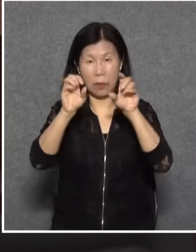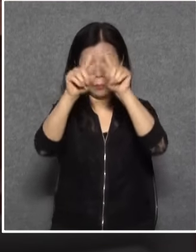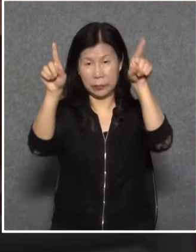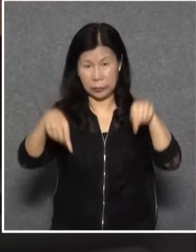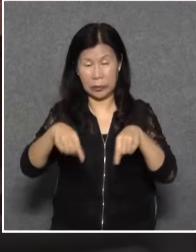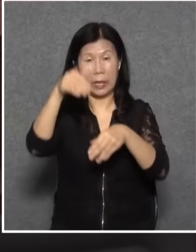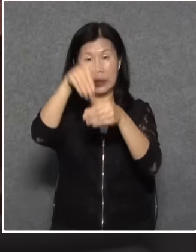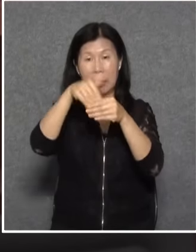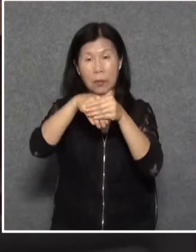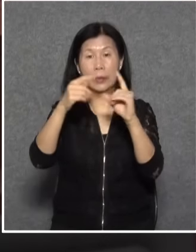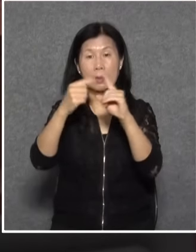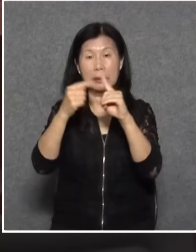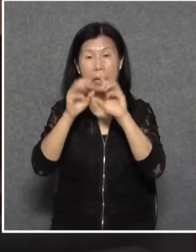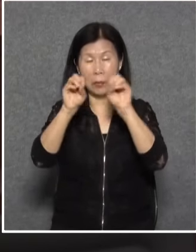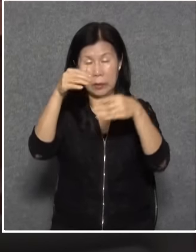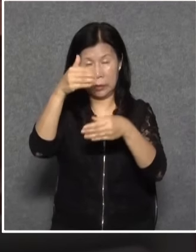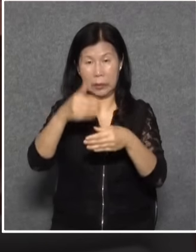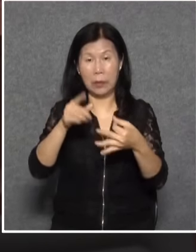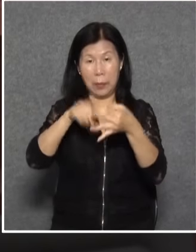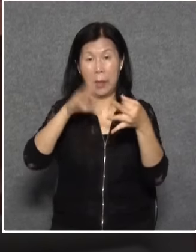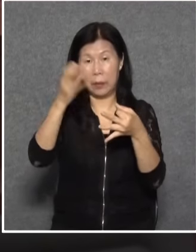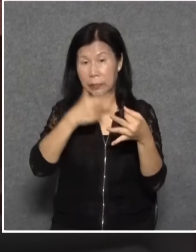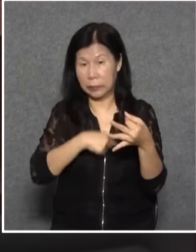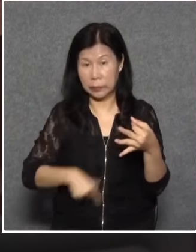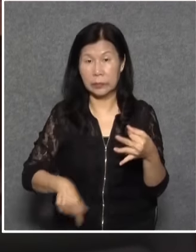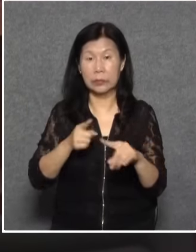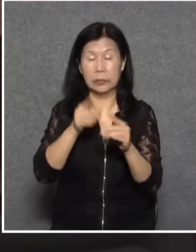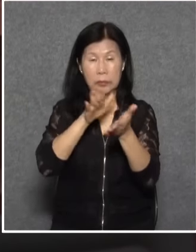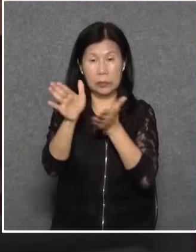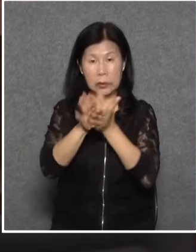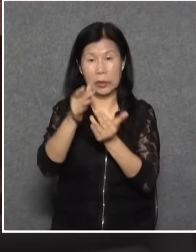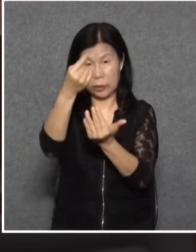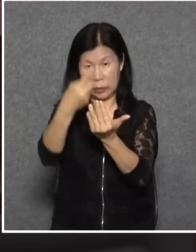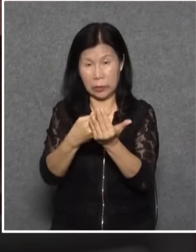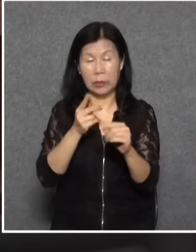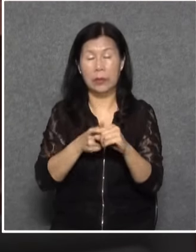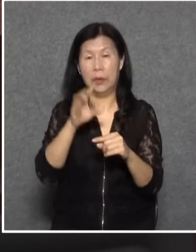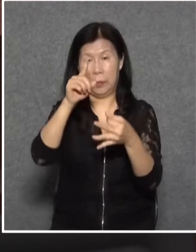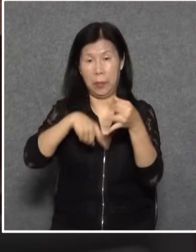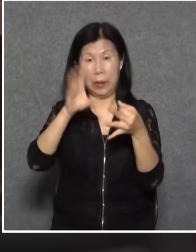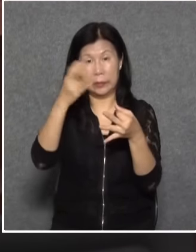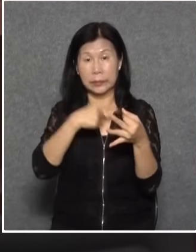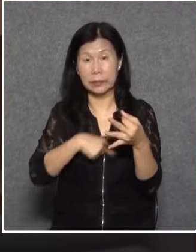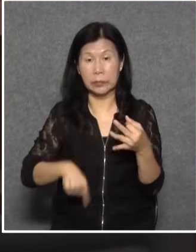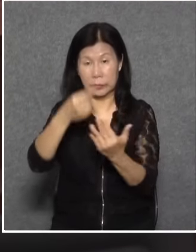民登記冊之上。黃毓民議員提出的修正案是要刪去這一個條文，我們認為黃毓民議員